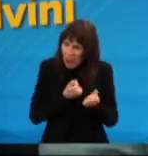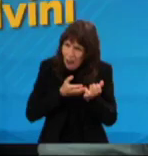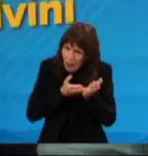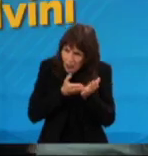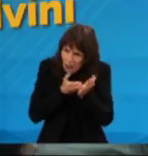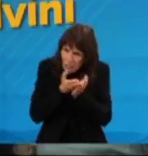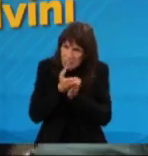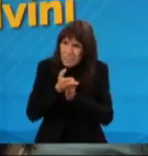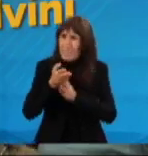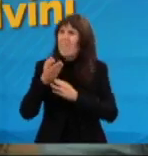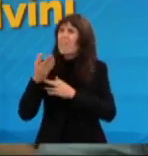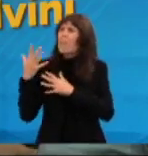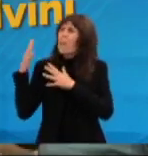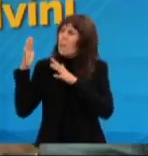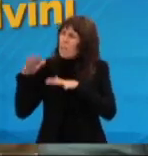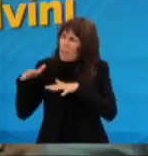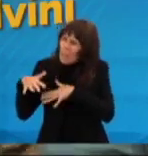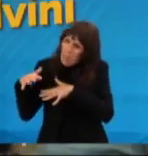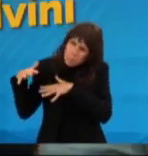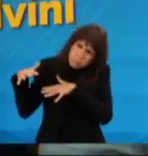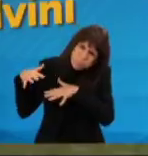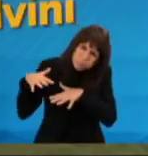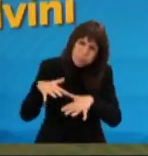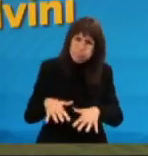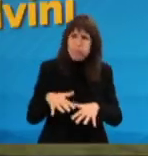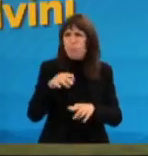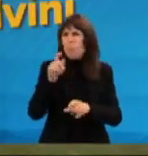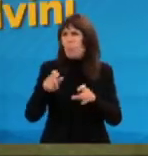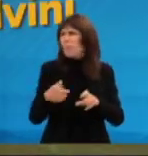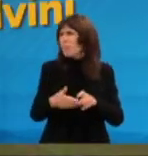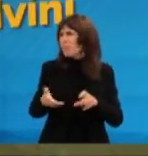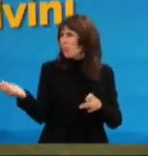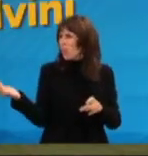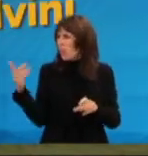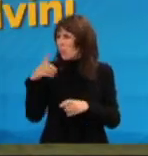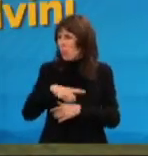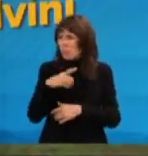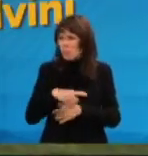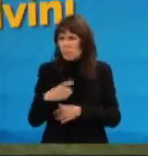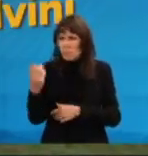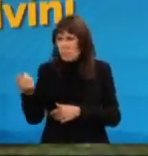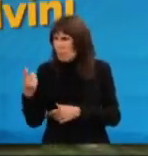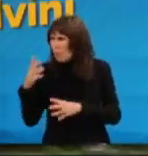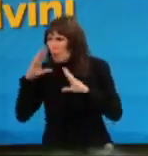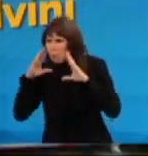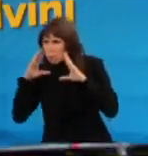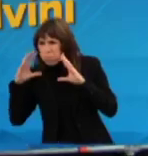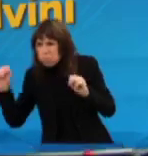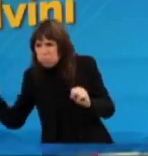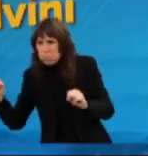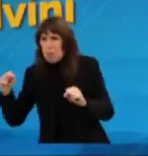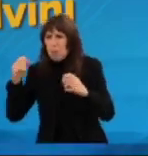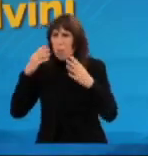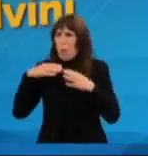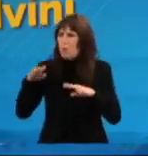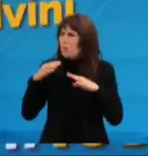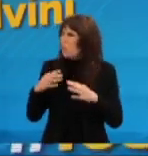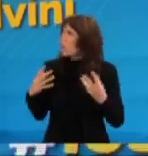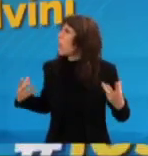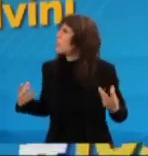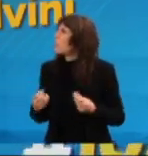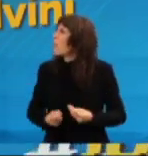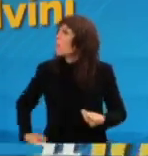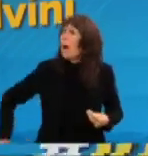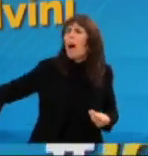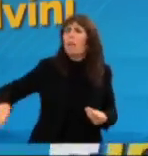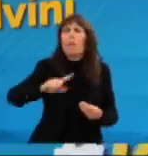Pontida e poliziotti e carabinieri sono in mezzo a noi sorriso perché sanno che sono